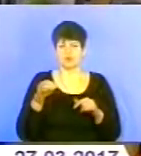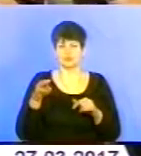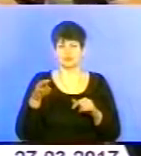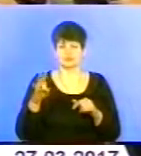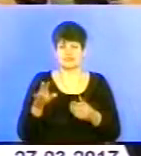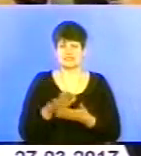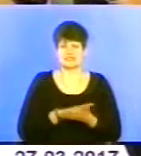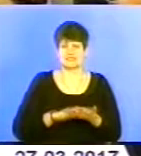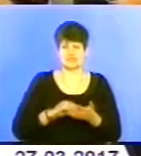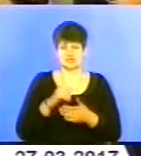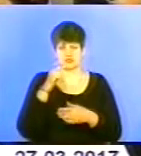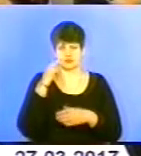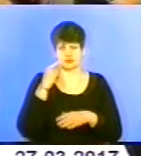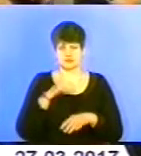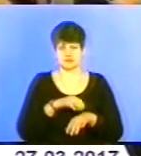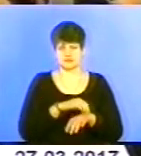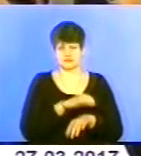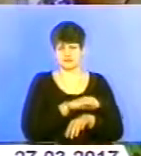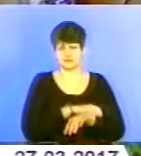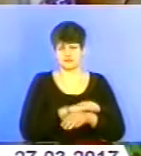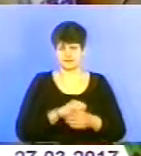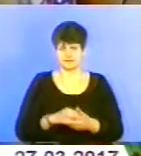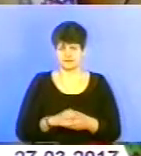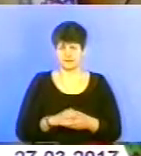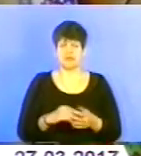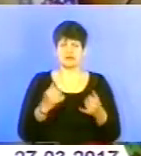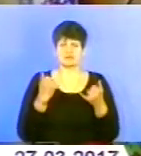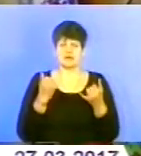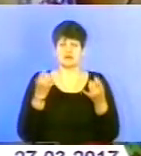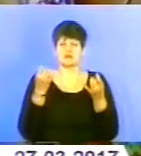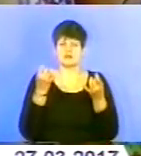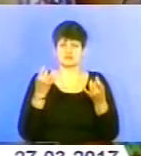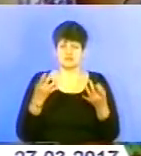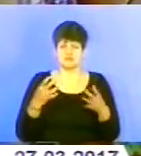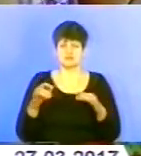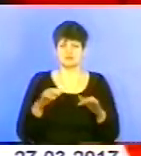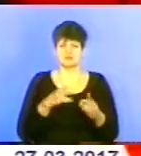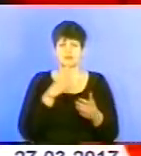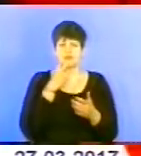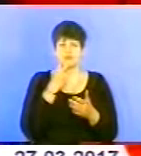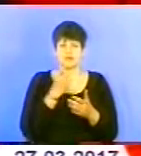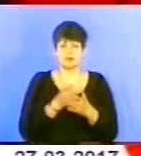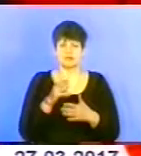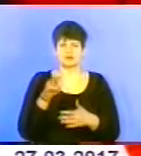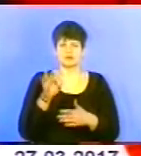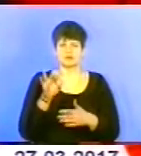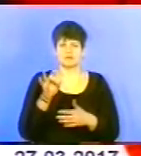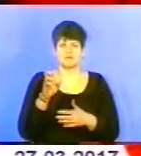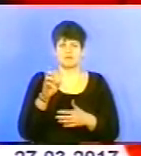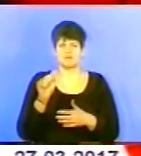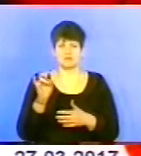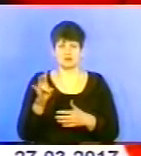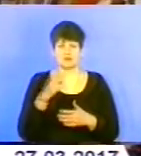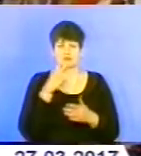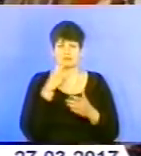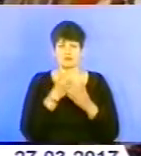добу Російської імперії і у радянські часи. Зараз найпростіший спосіб побачити торбан – подивитися на зворот